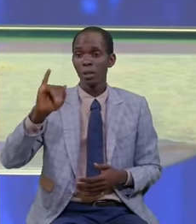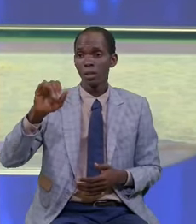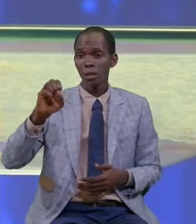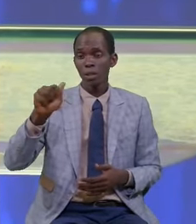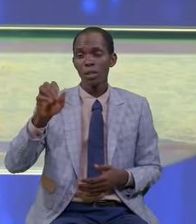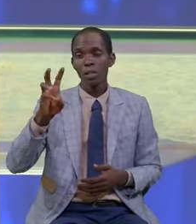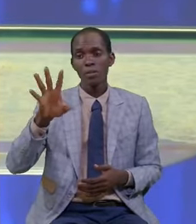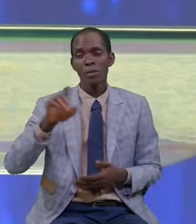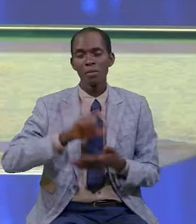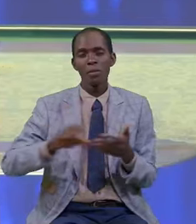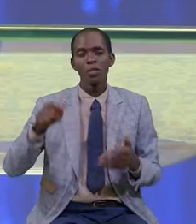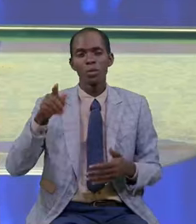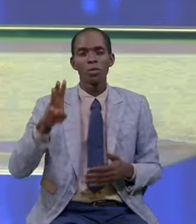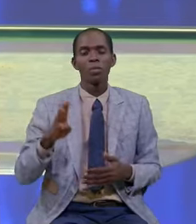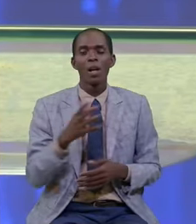dit?